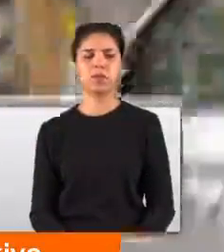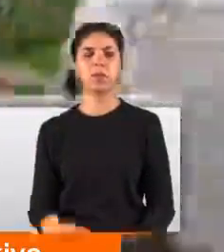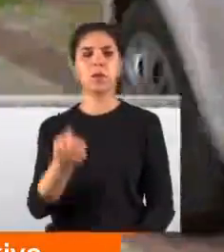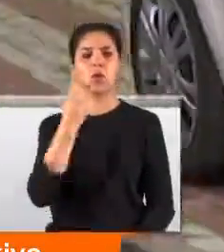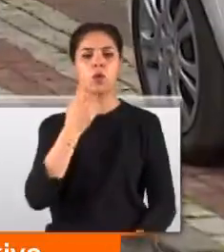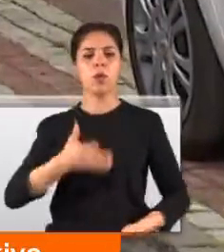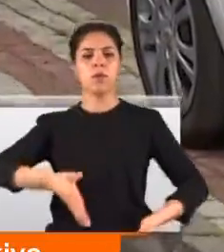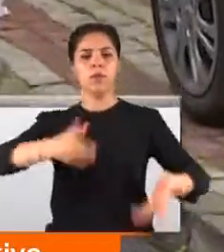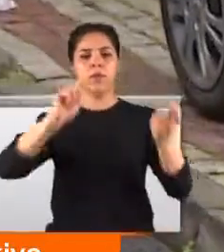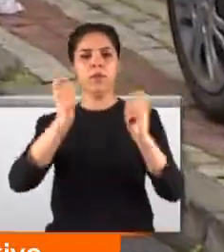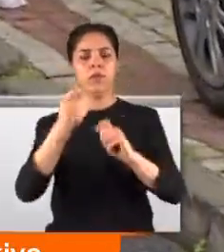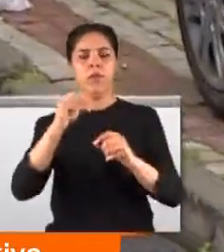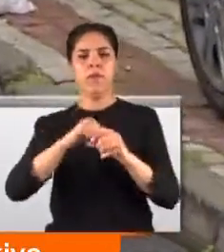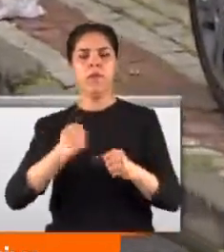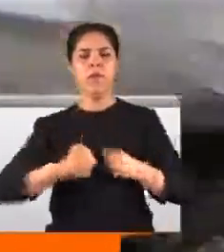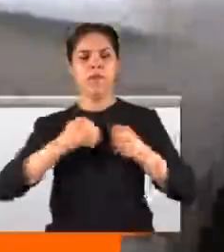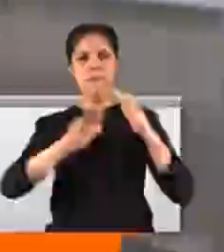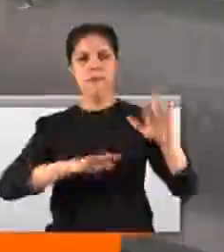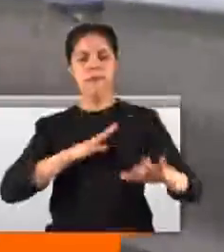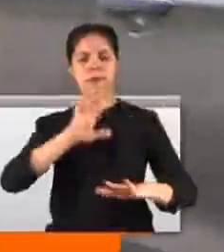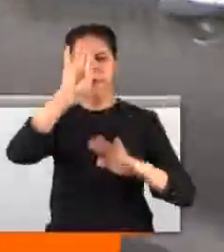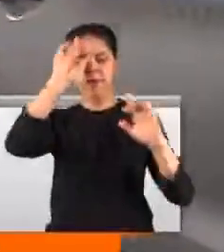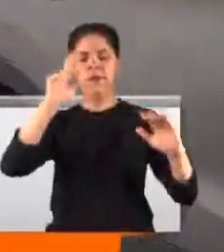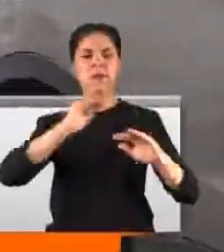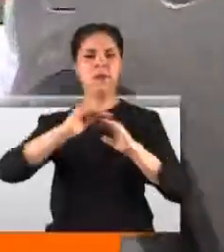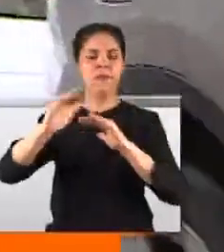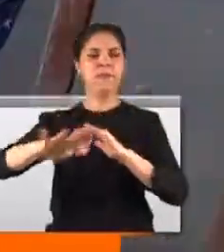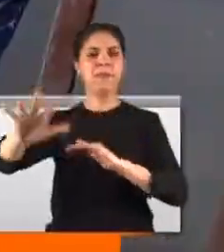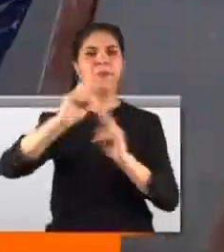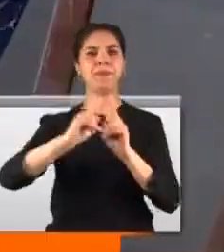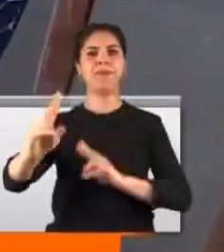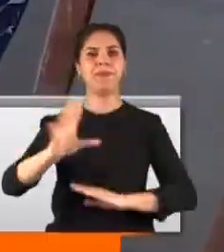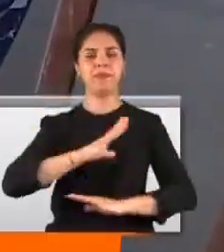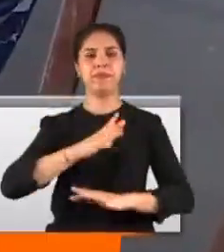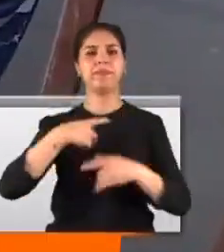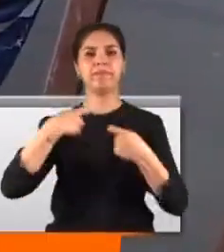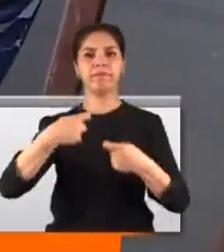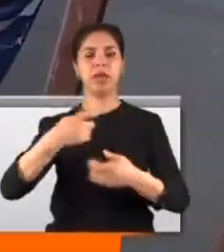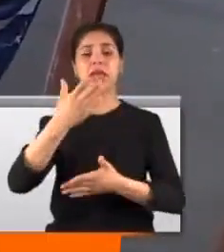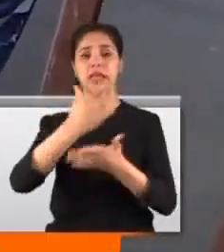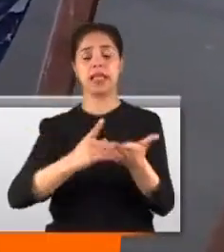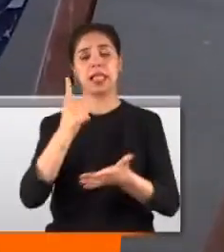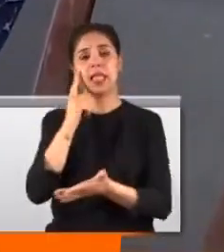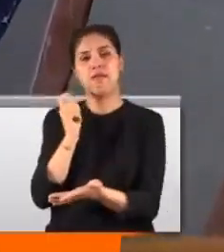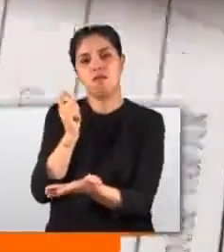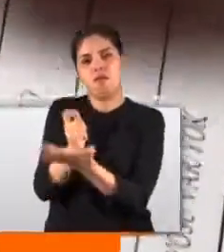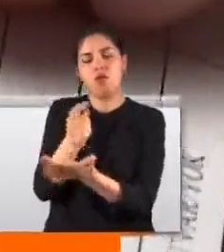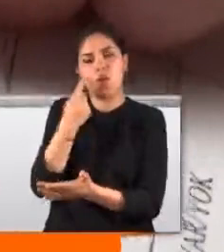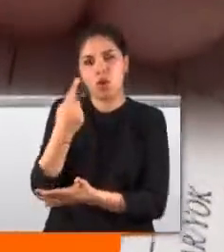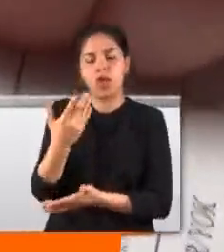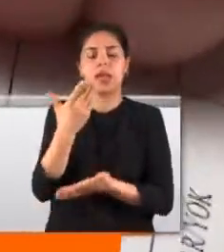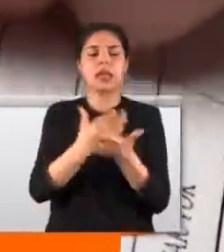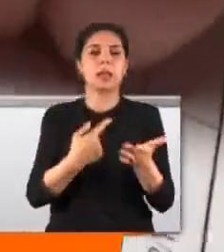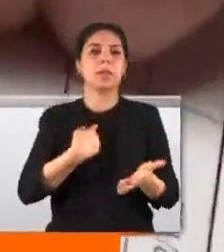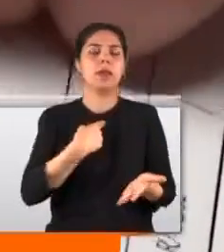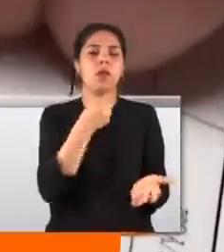Hükümet kentsel dönüşüm için dev adım attı, İstanbullular sıraya girdi. Maliyetin yarısını devletin karşılayacağı Yarısı